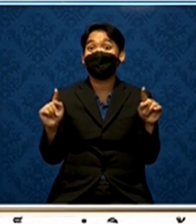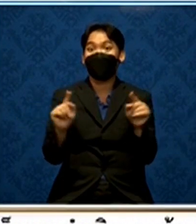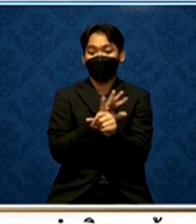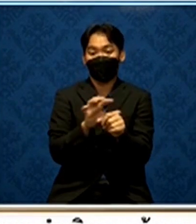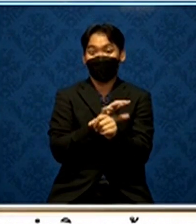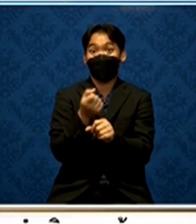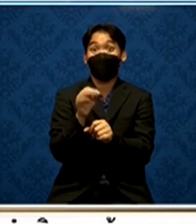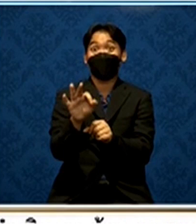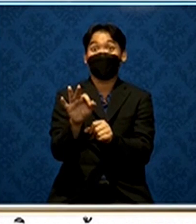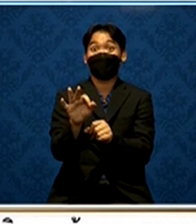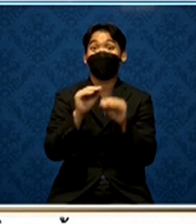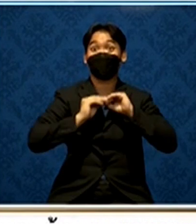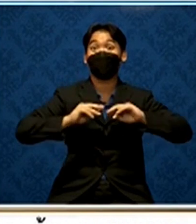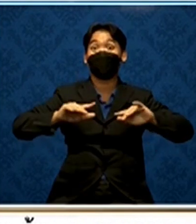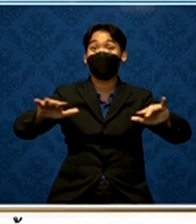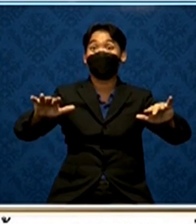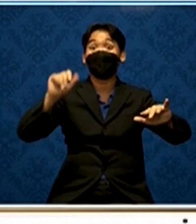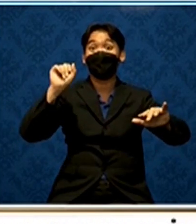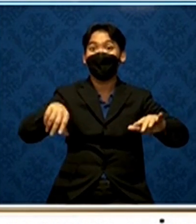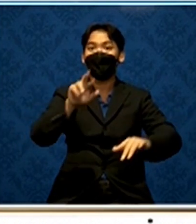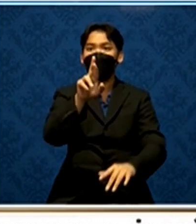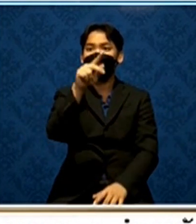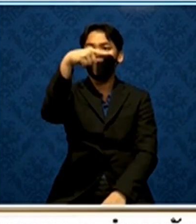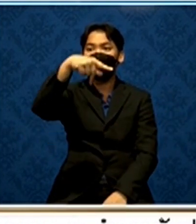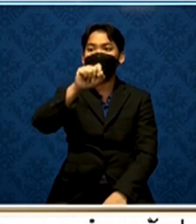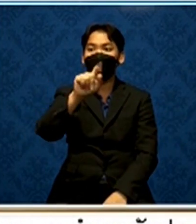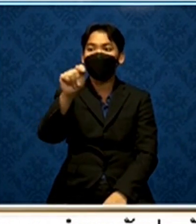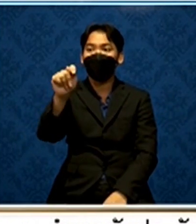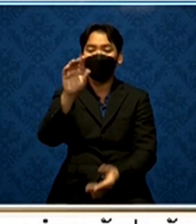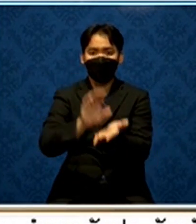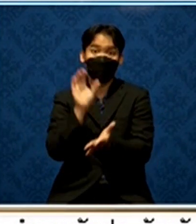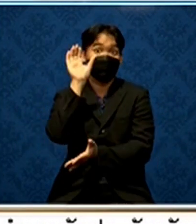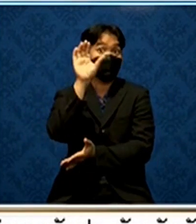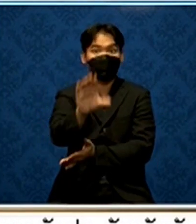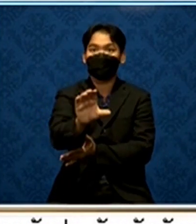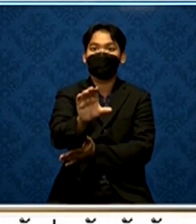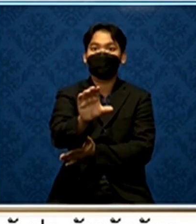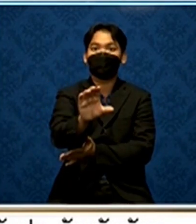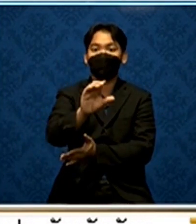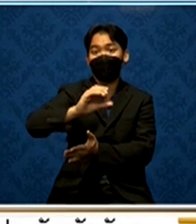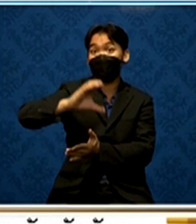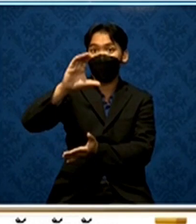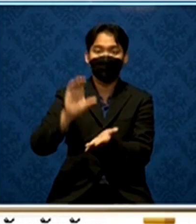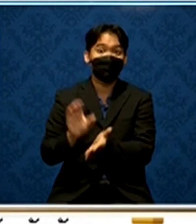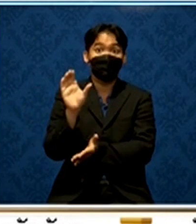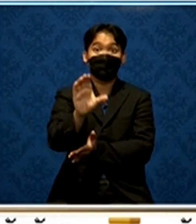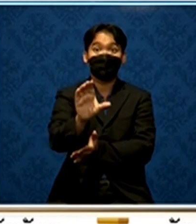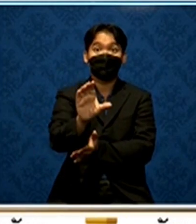หน่วยงานปฐมภูมิหรือรพ.ส.ต.แทนที่เขาจะได้รับเงินสนับสนุนอย่างชัดเจนกลับกลายเป็นว่าเขา